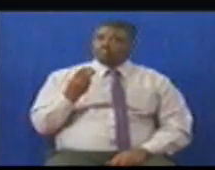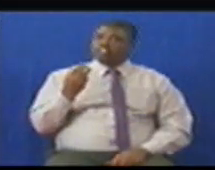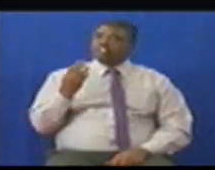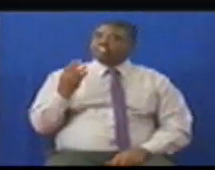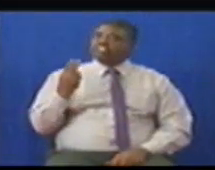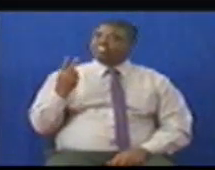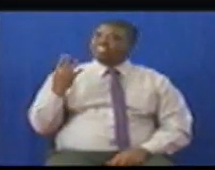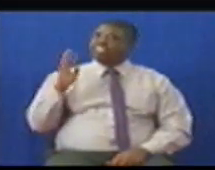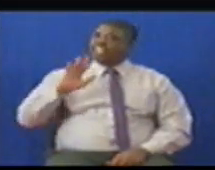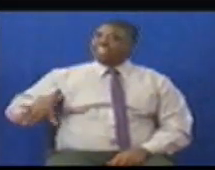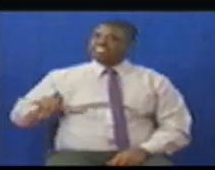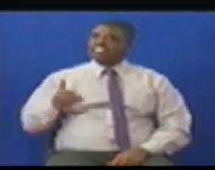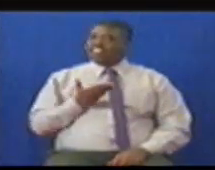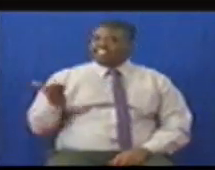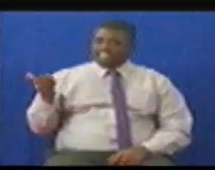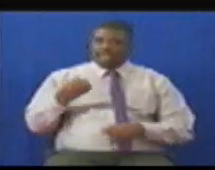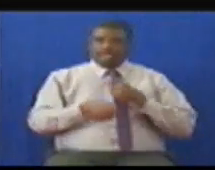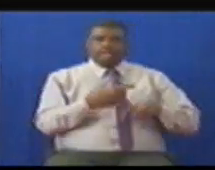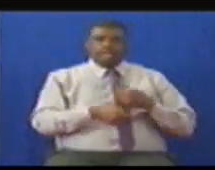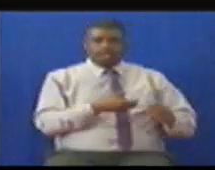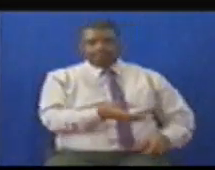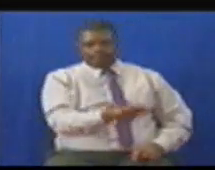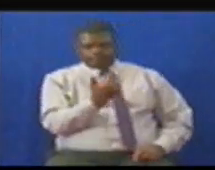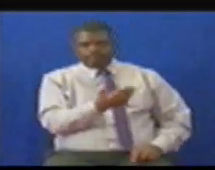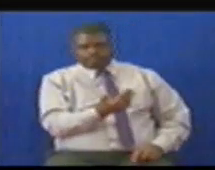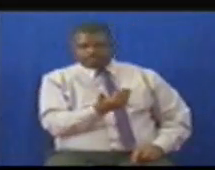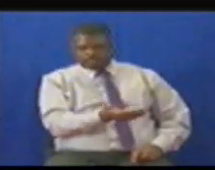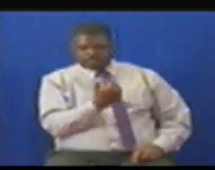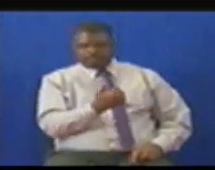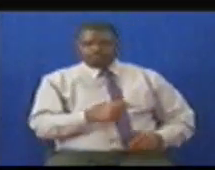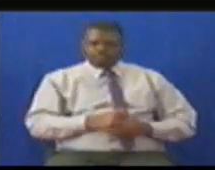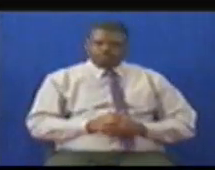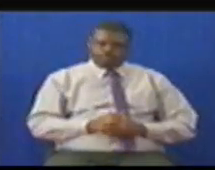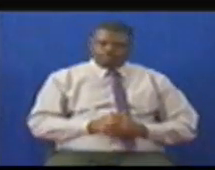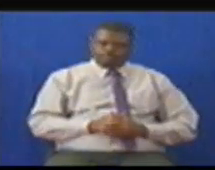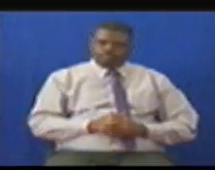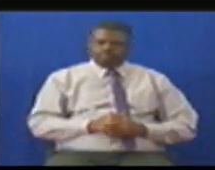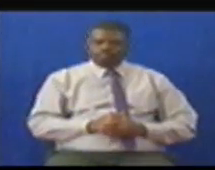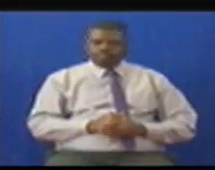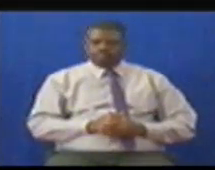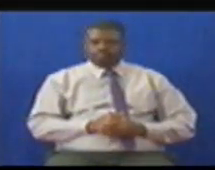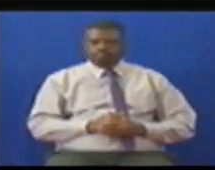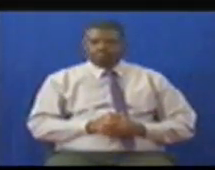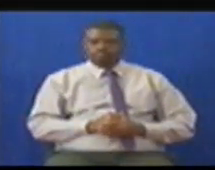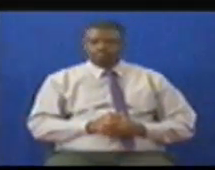Uyaache. Mingilevo mingine yote endelea tu. I hope samari yangu itaenda na ya kwako.